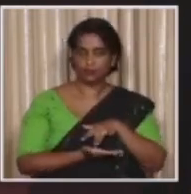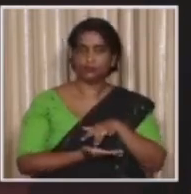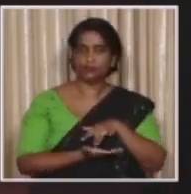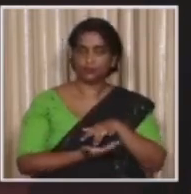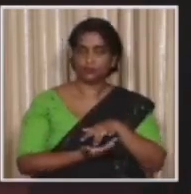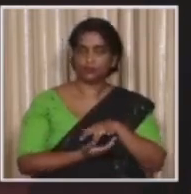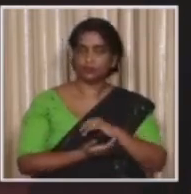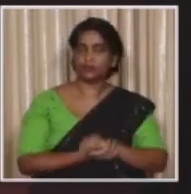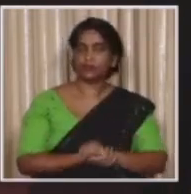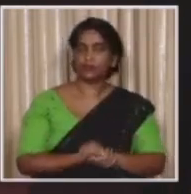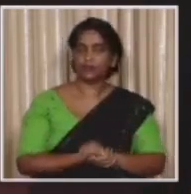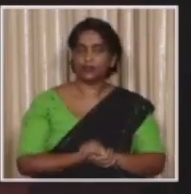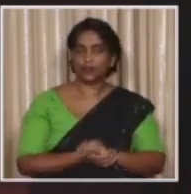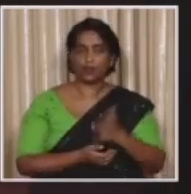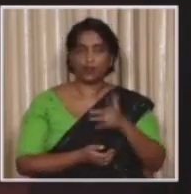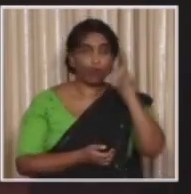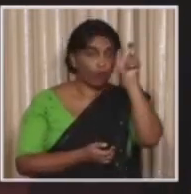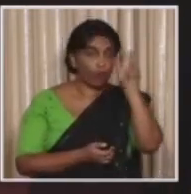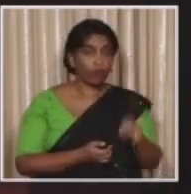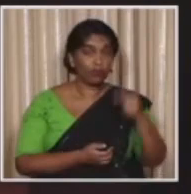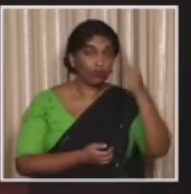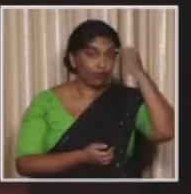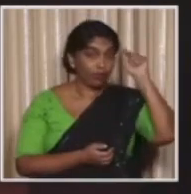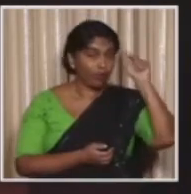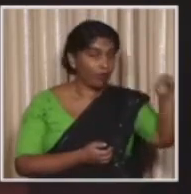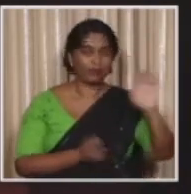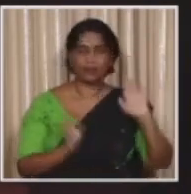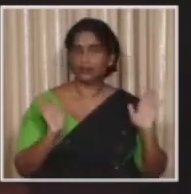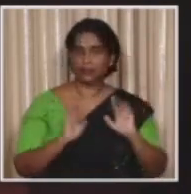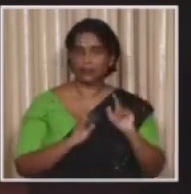හිටගන්නේ? ඒක පුද්ගල කේන්ද්‍රීය හේතුවක් නෙවෙයි.